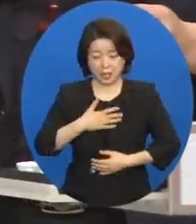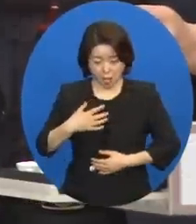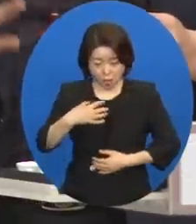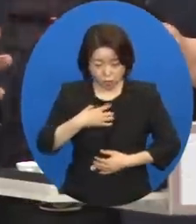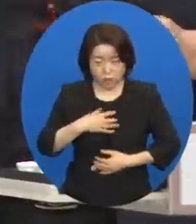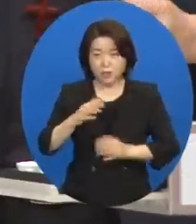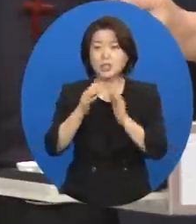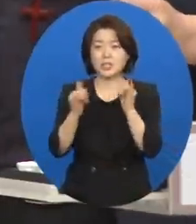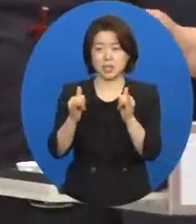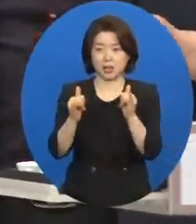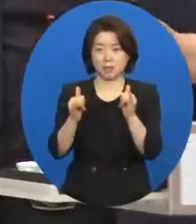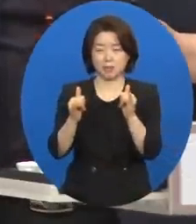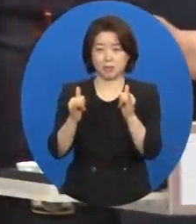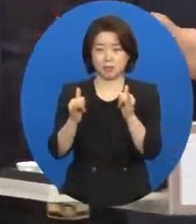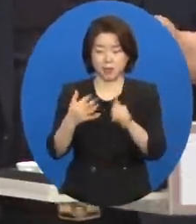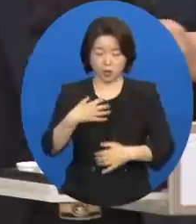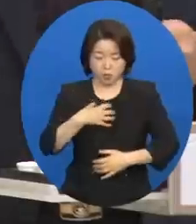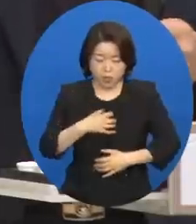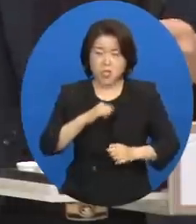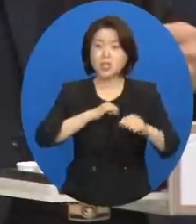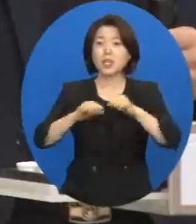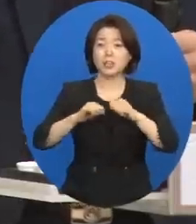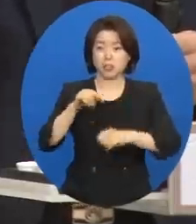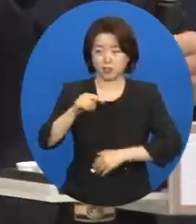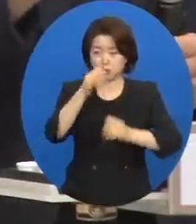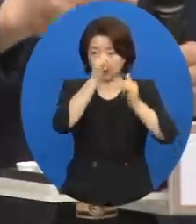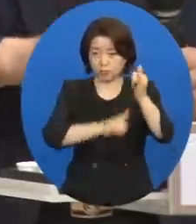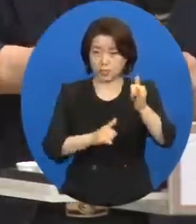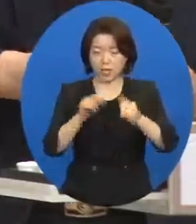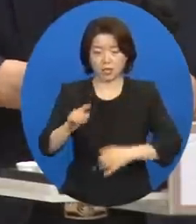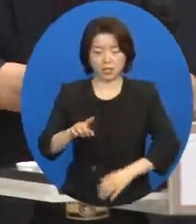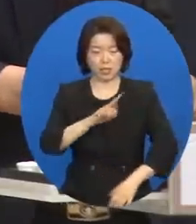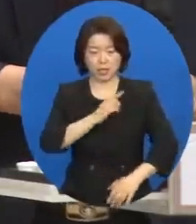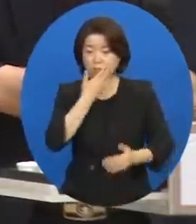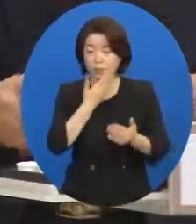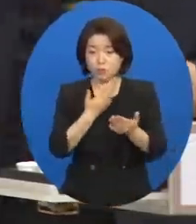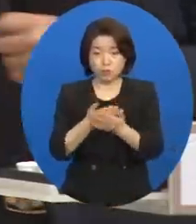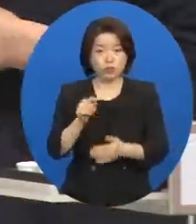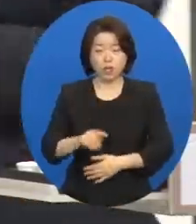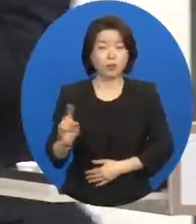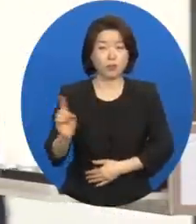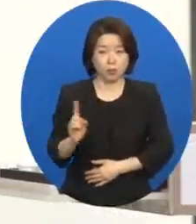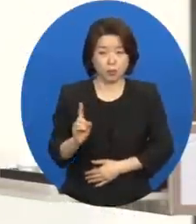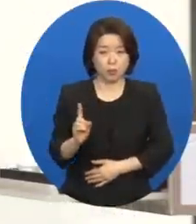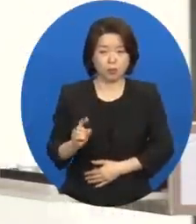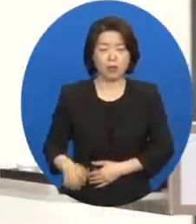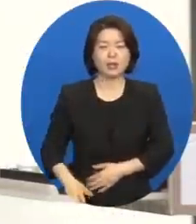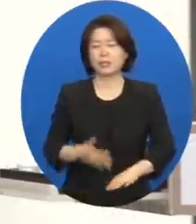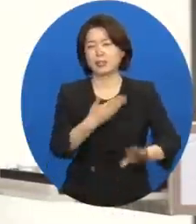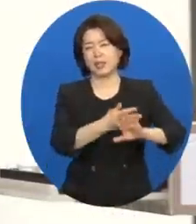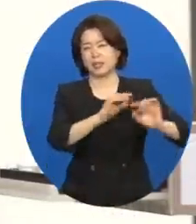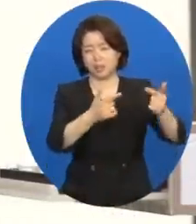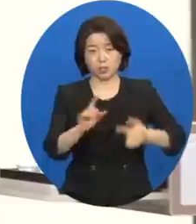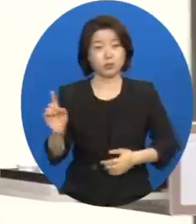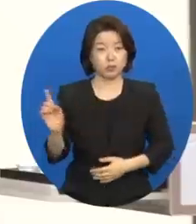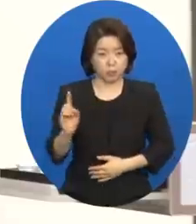인간, 위기의 역사, 여기에 가장 핵심적이고 본질적인 얘기는 다른 게 아니라 바로